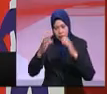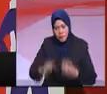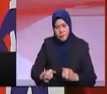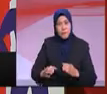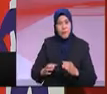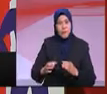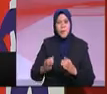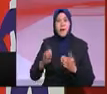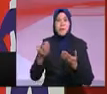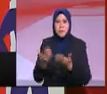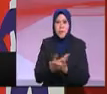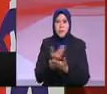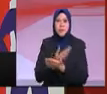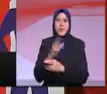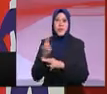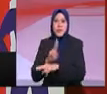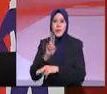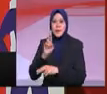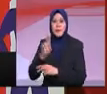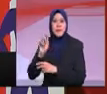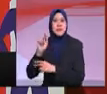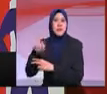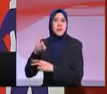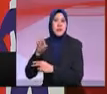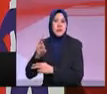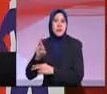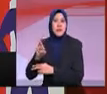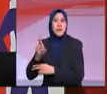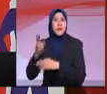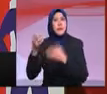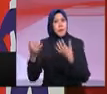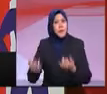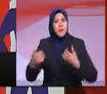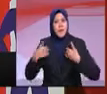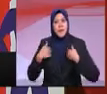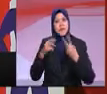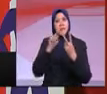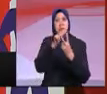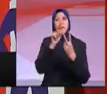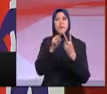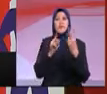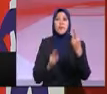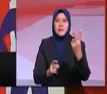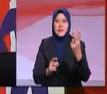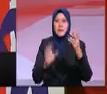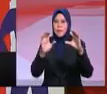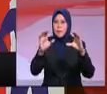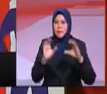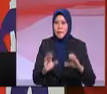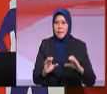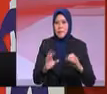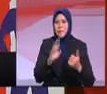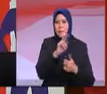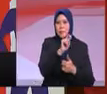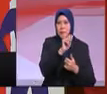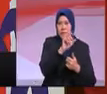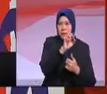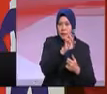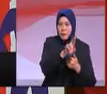kalau baru kita gunakan RT-PCR. Dan jadi kita ada dua kaedah ujian, iaitu RT-PCR